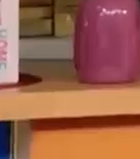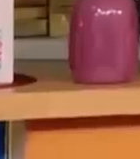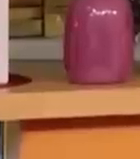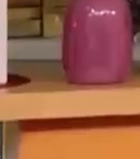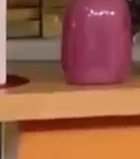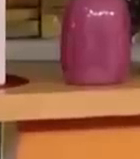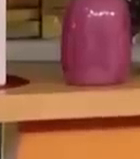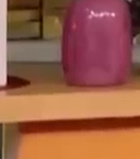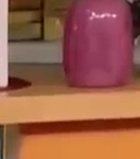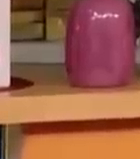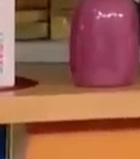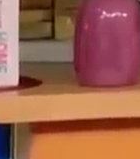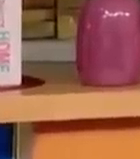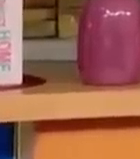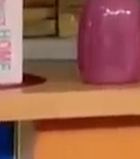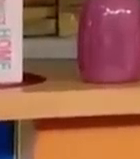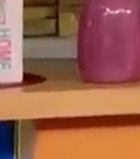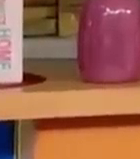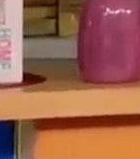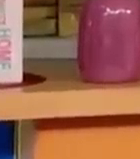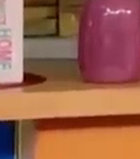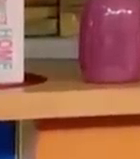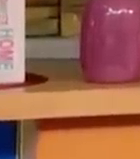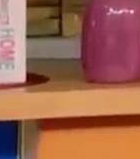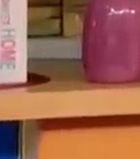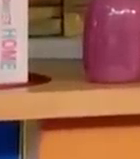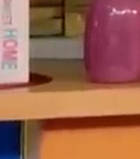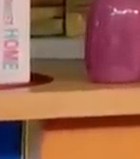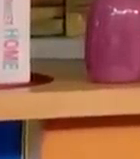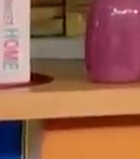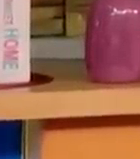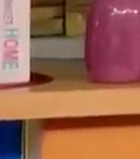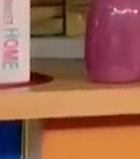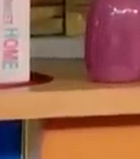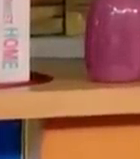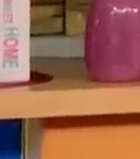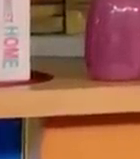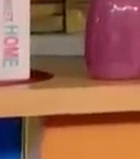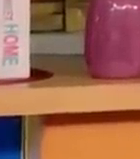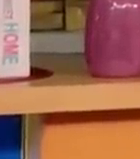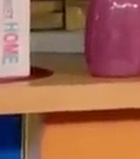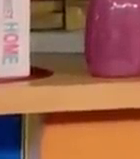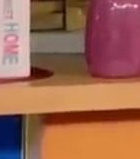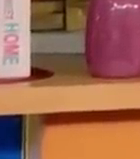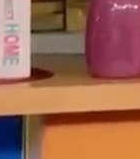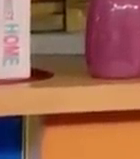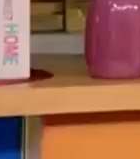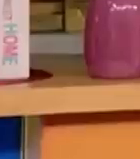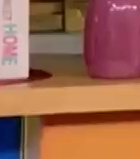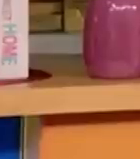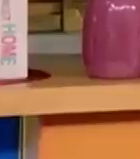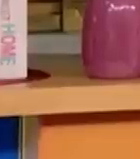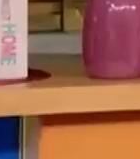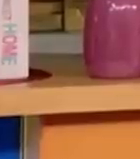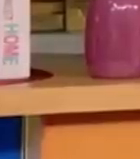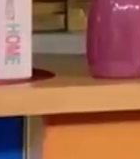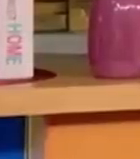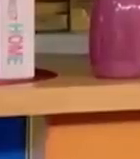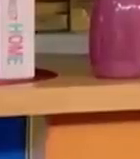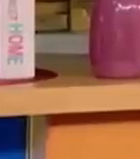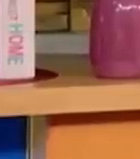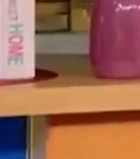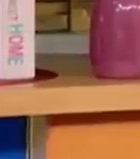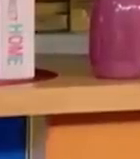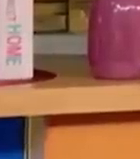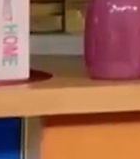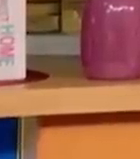Igan, mauna ka sa mga balita. Panoorin ang unang balita sa unang hirit at iba pang award-winning news ka sa youtube.com/GMA News.